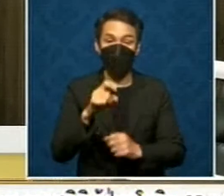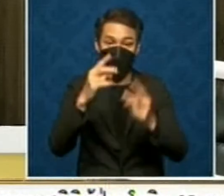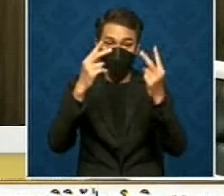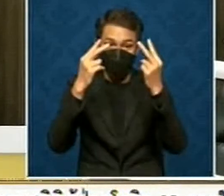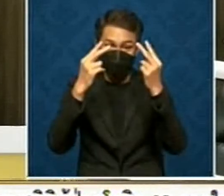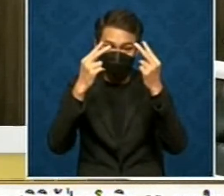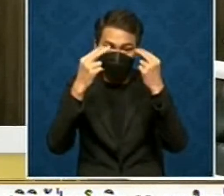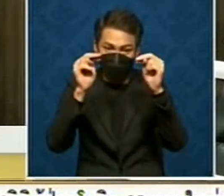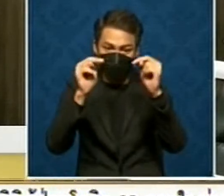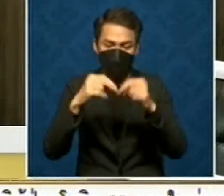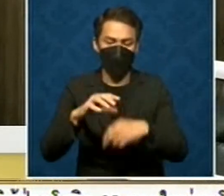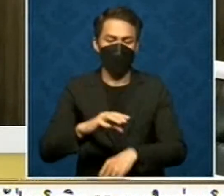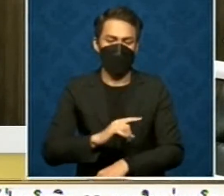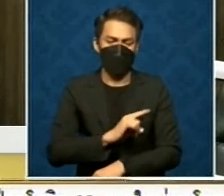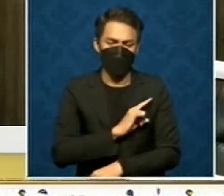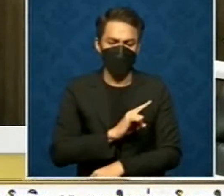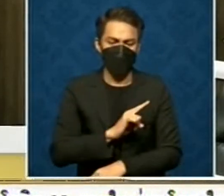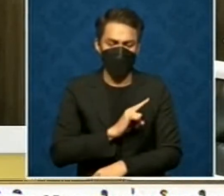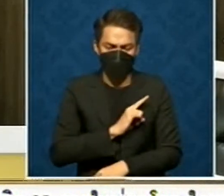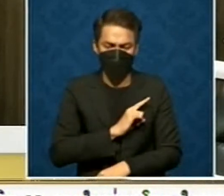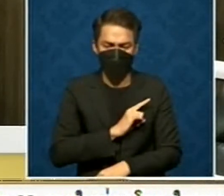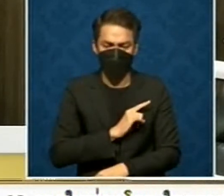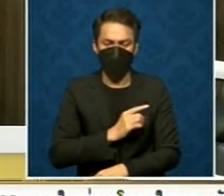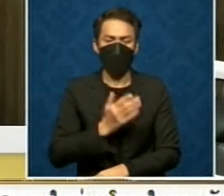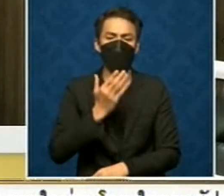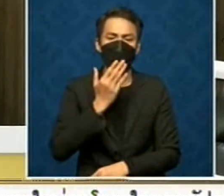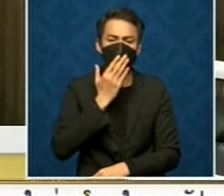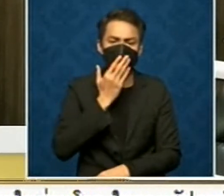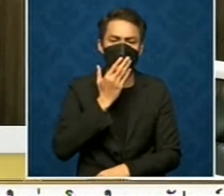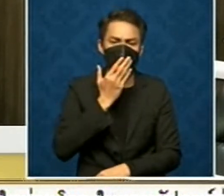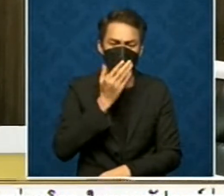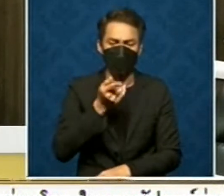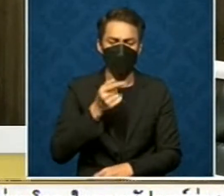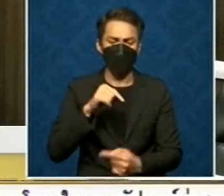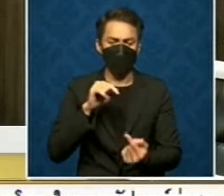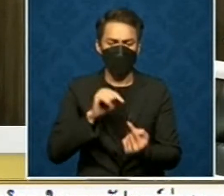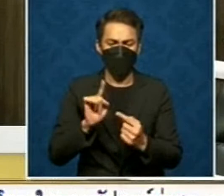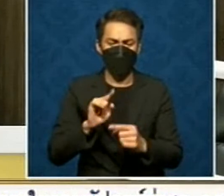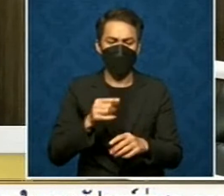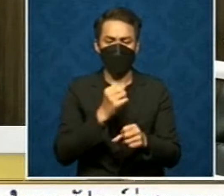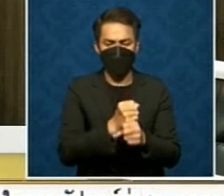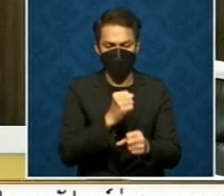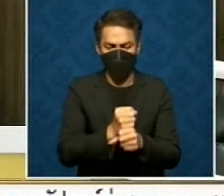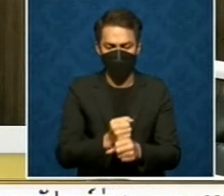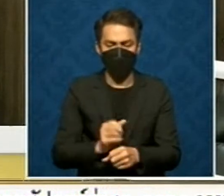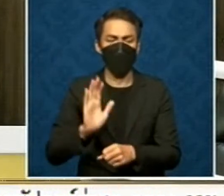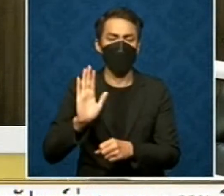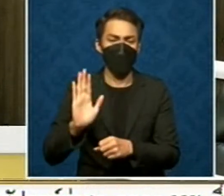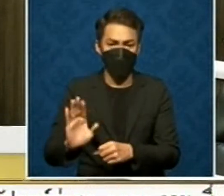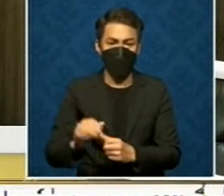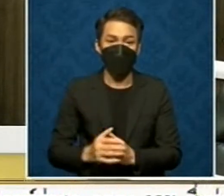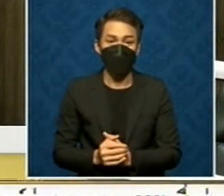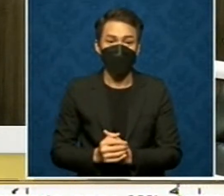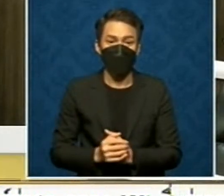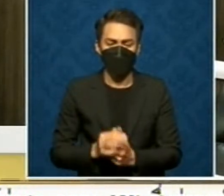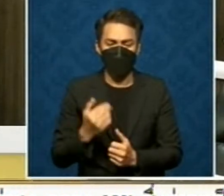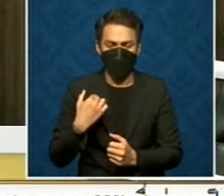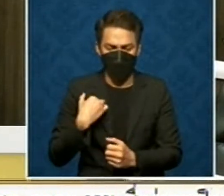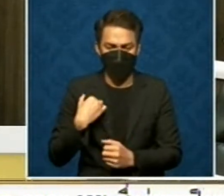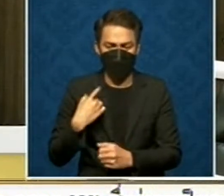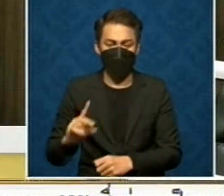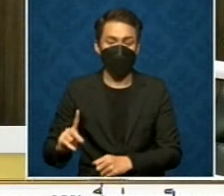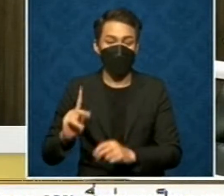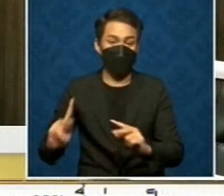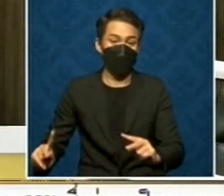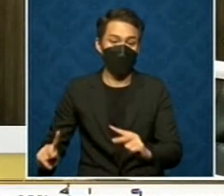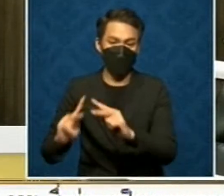จะรับผิด augmentation ข้อมูลล่ะREE การปฏิบัติหน้าที่ความช่อฉนของกระทวมปสุสัต